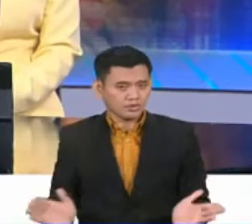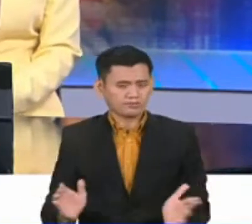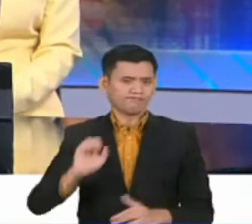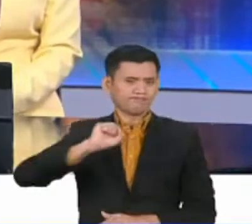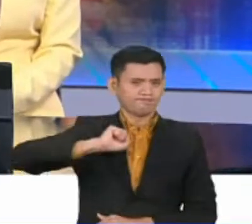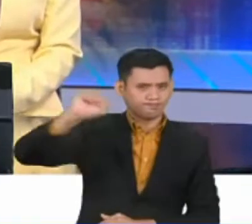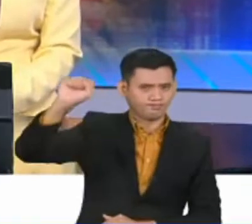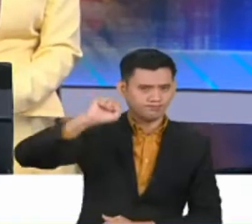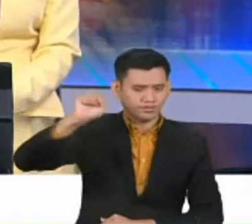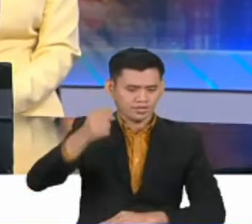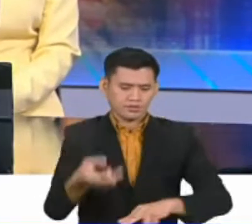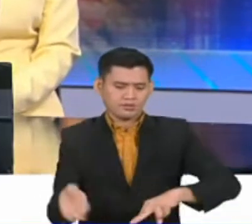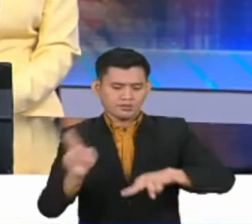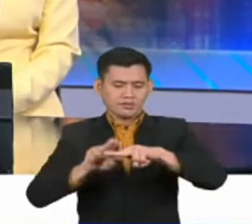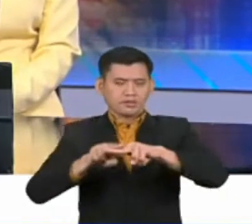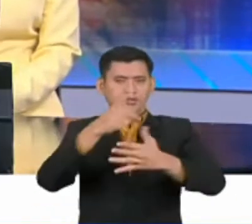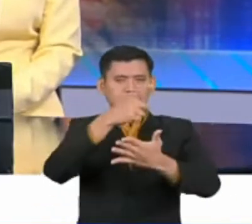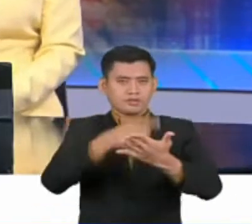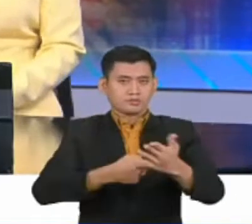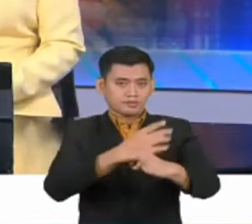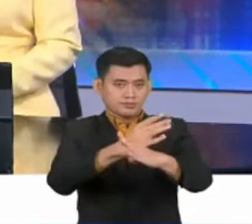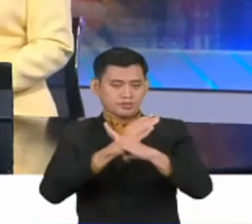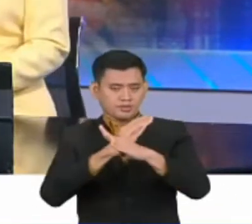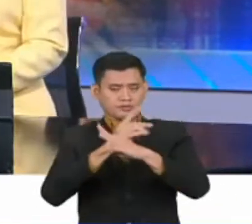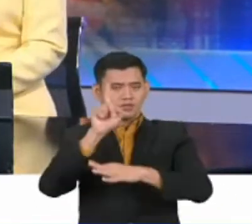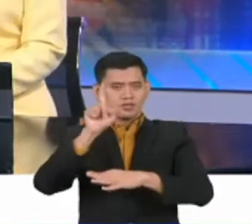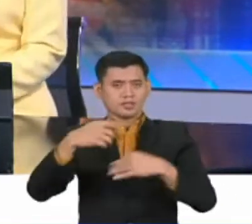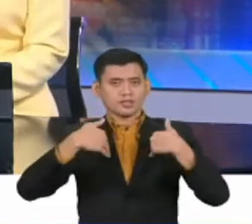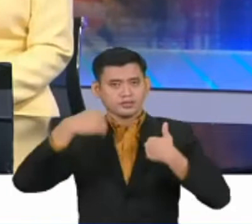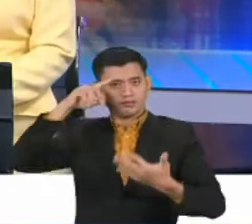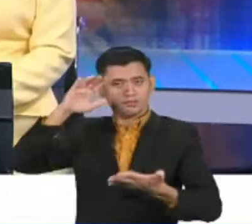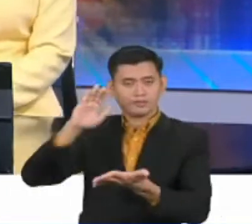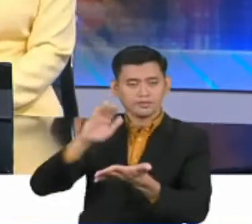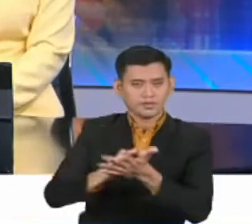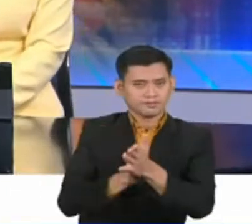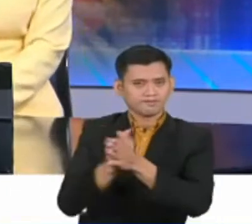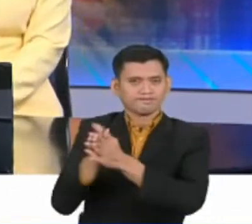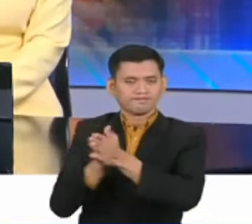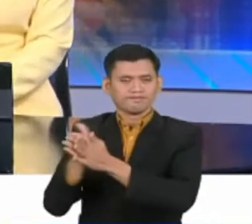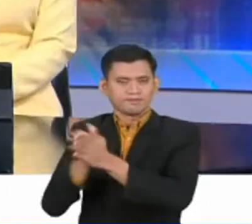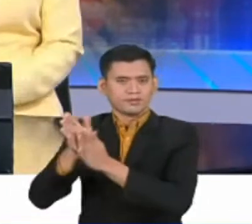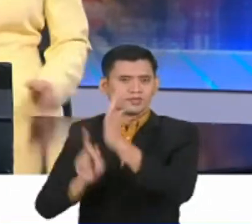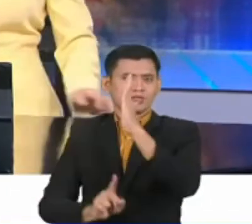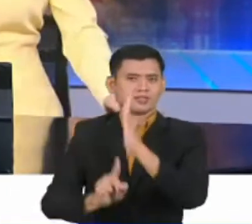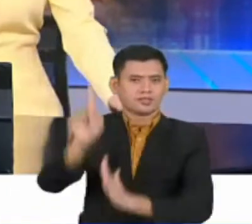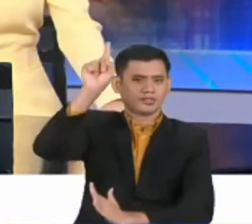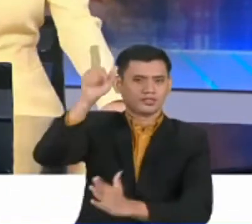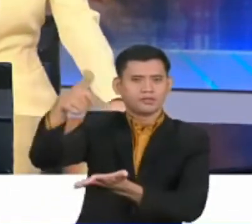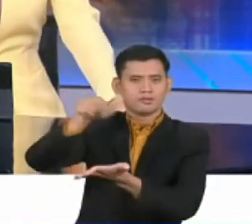disahut masyarakat dengan yakin dan iltizam yang tinggi. Ya, kita saksikan laporan Azizi Harun.